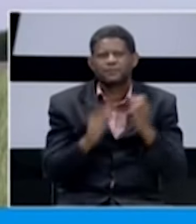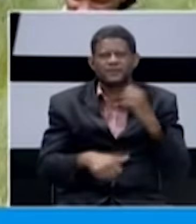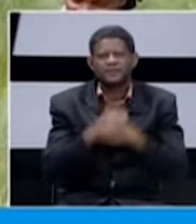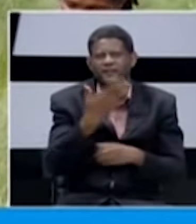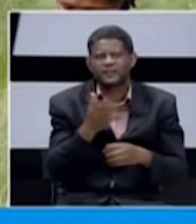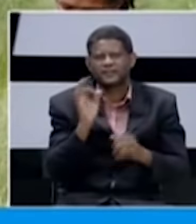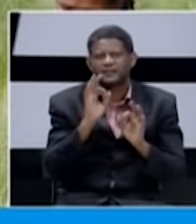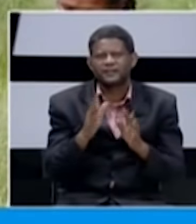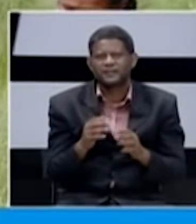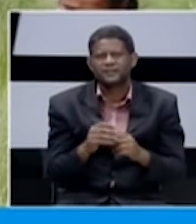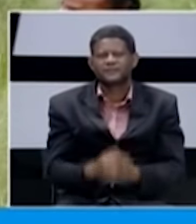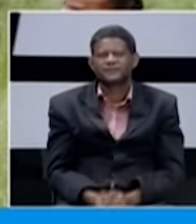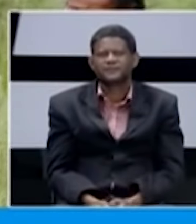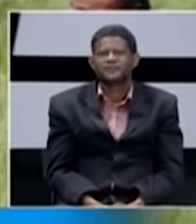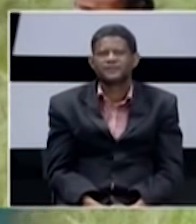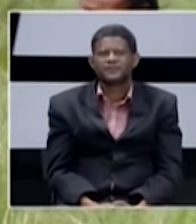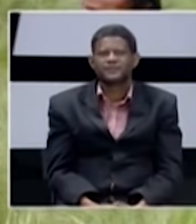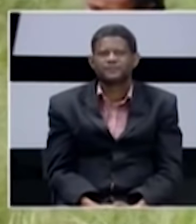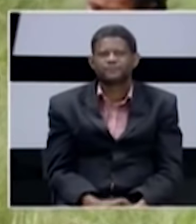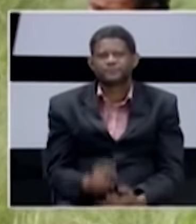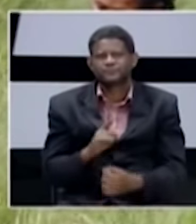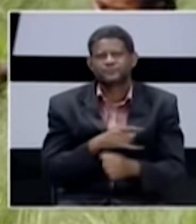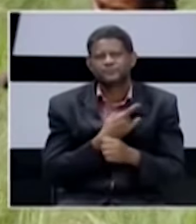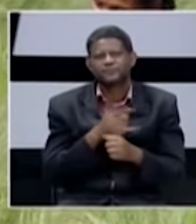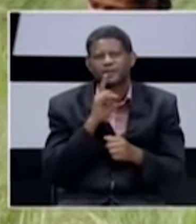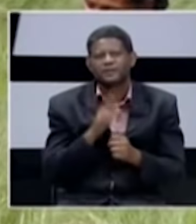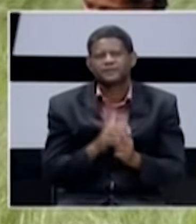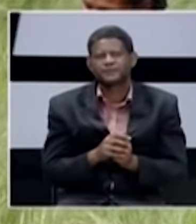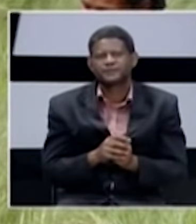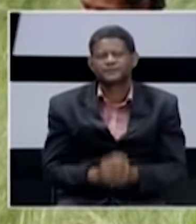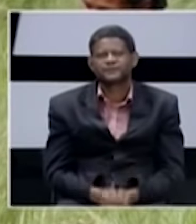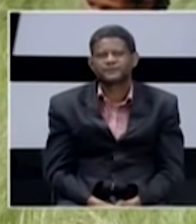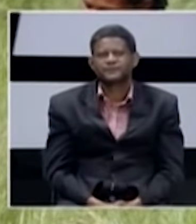رعليا رعليا رعليا